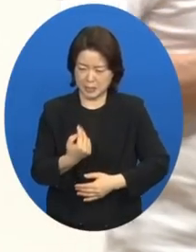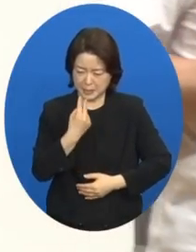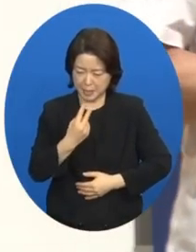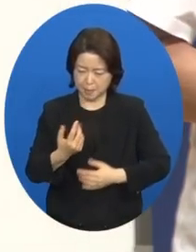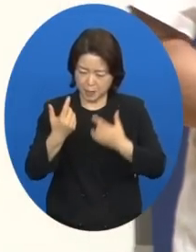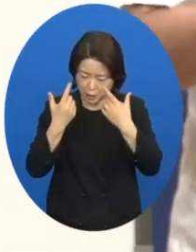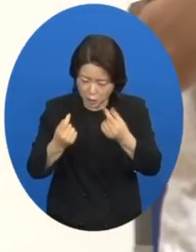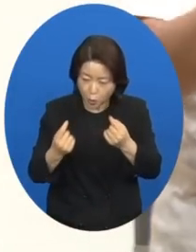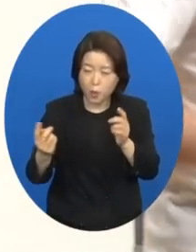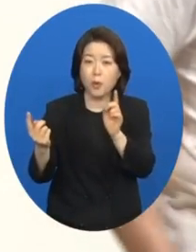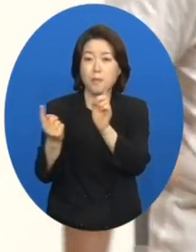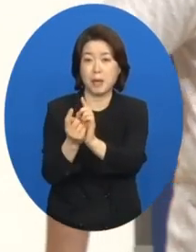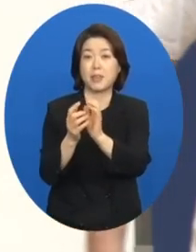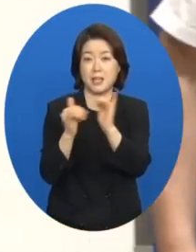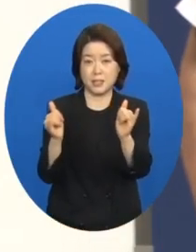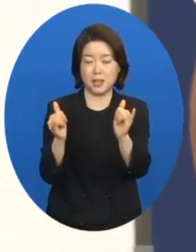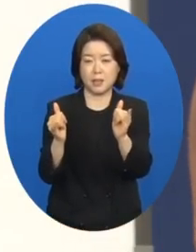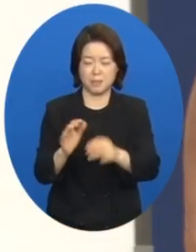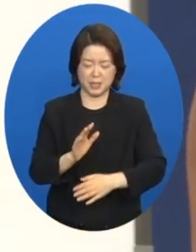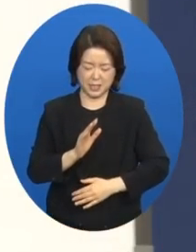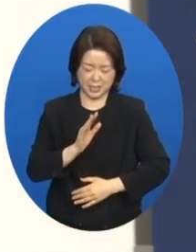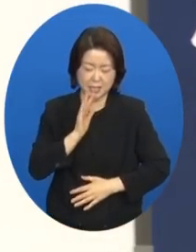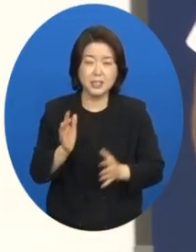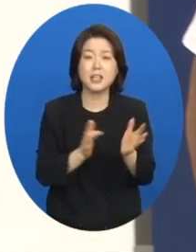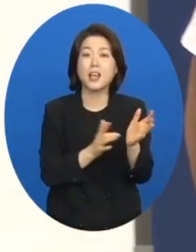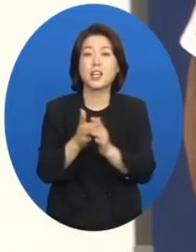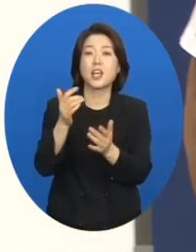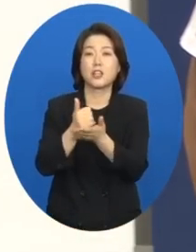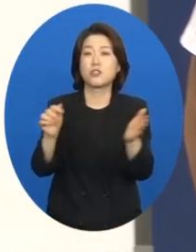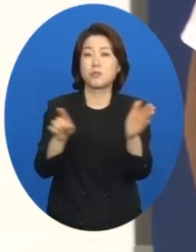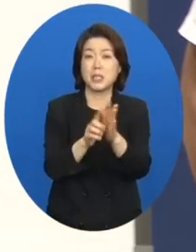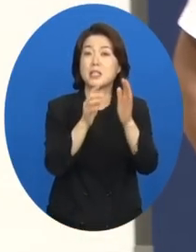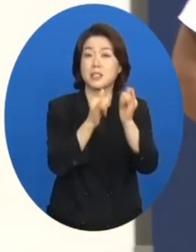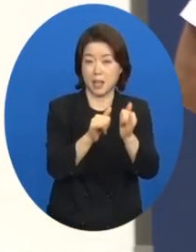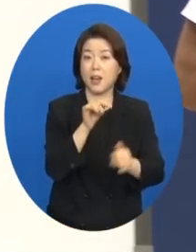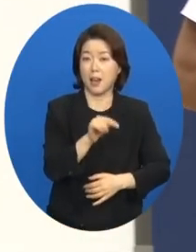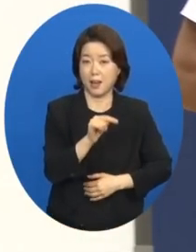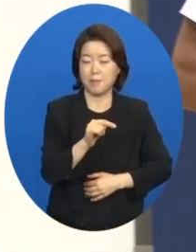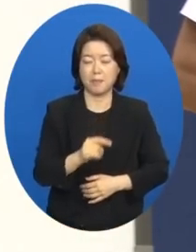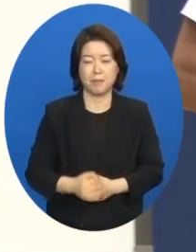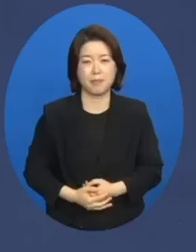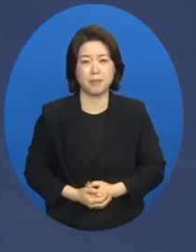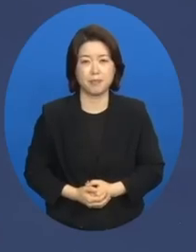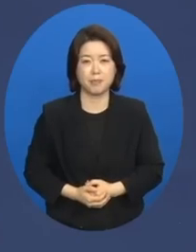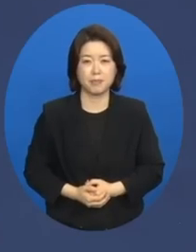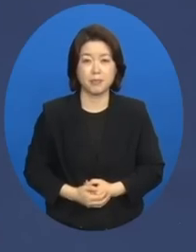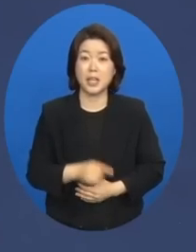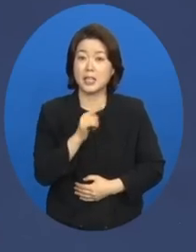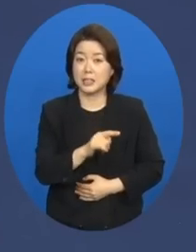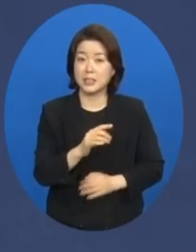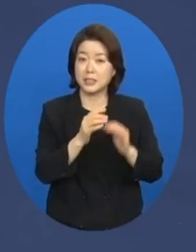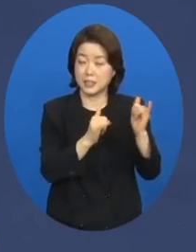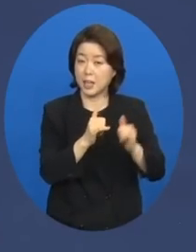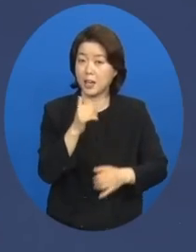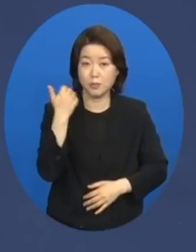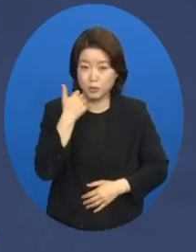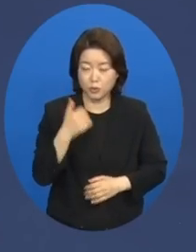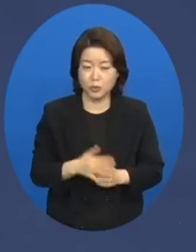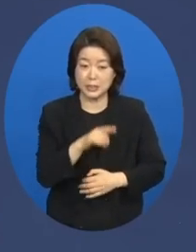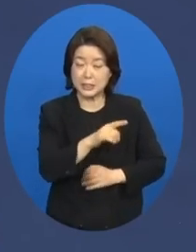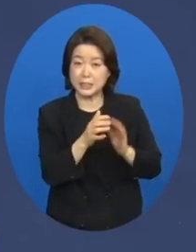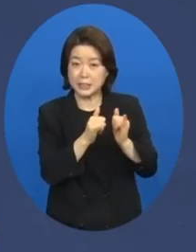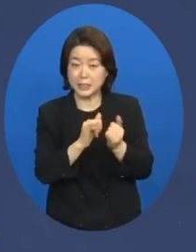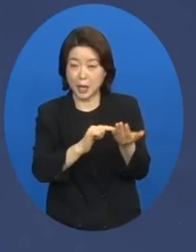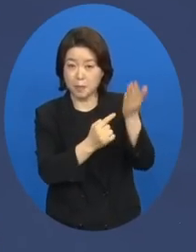이런 말이죠. 진짜 예수 믿는 사람, 그 사람, 그 사람은 그 사람에게 나타나는